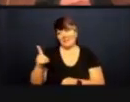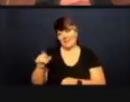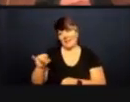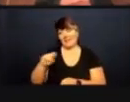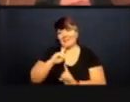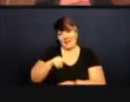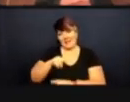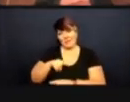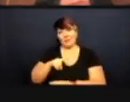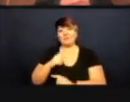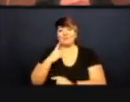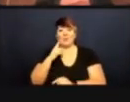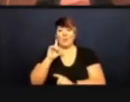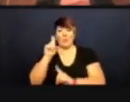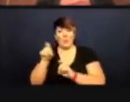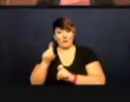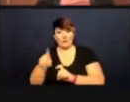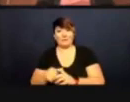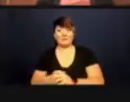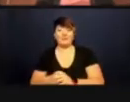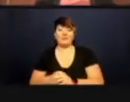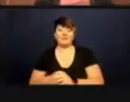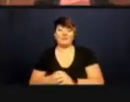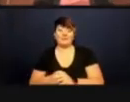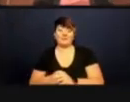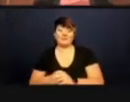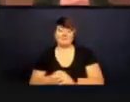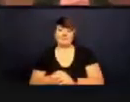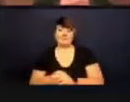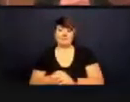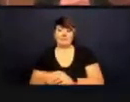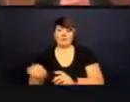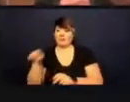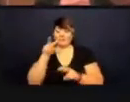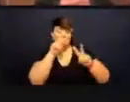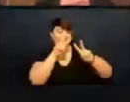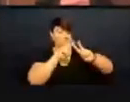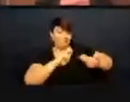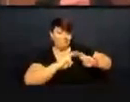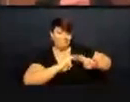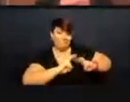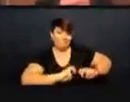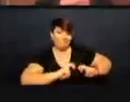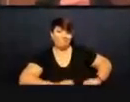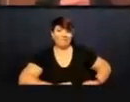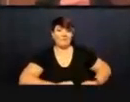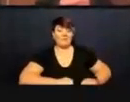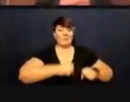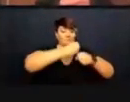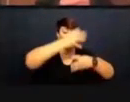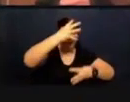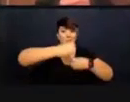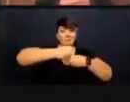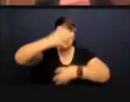Yule ambaye alinifunza nikiwa mchanga aliniambia kwamba data ndio muhimili mkubwa sana wa kuwezesha mtu kufanya